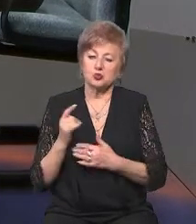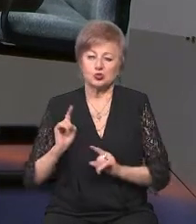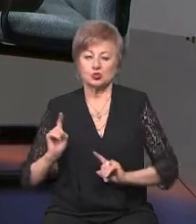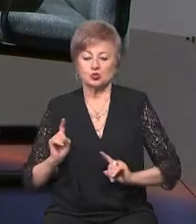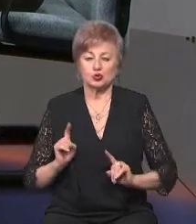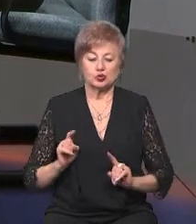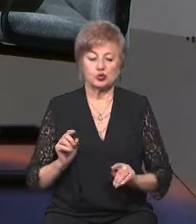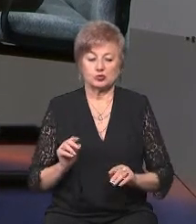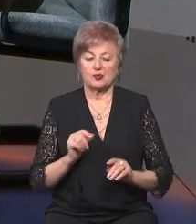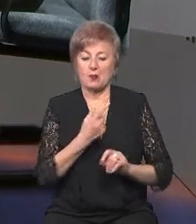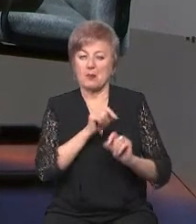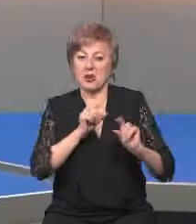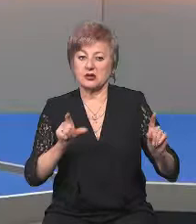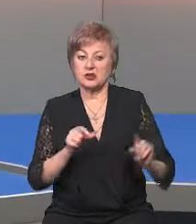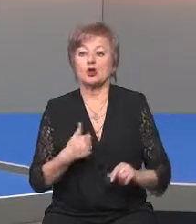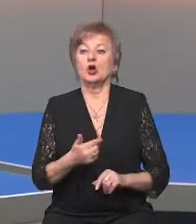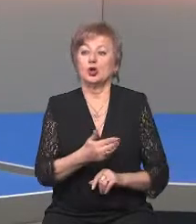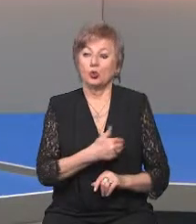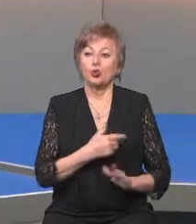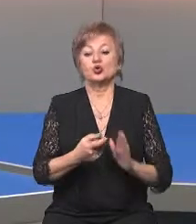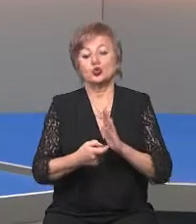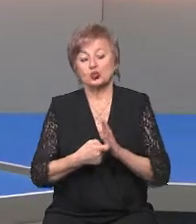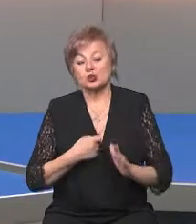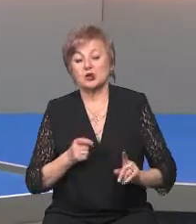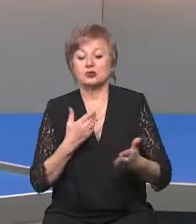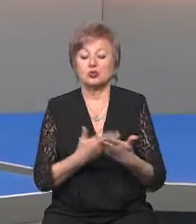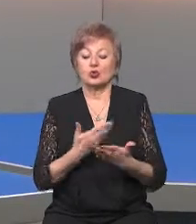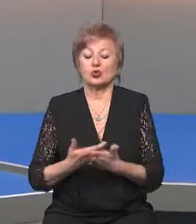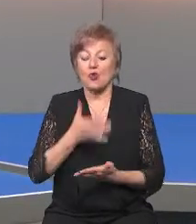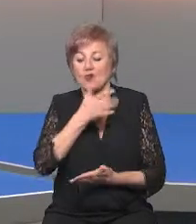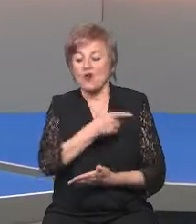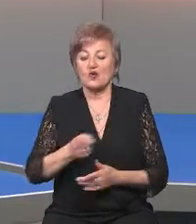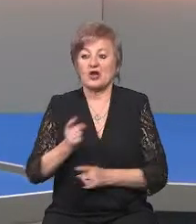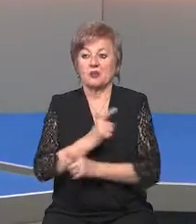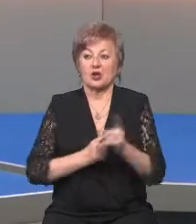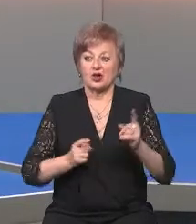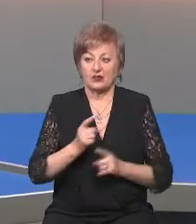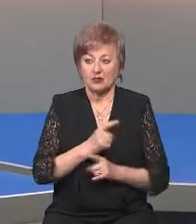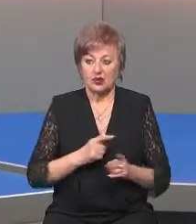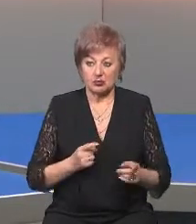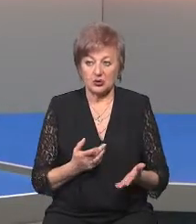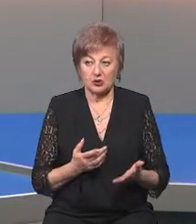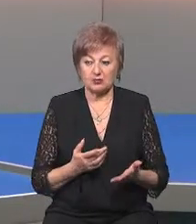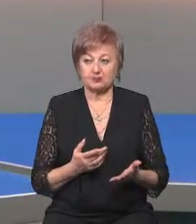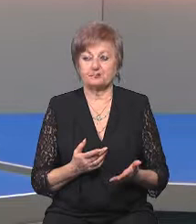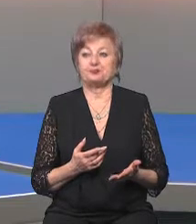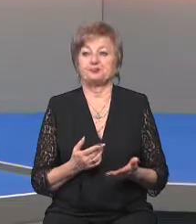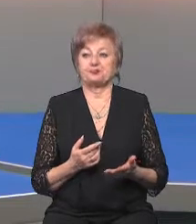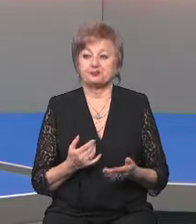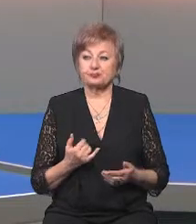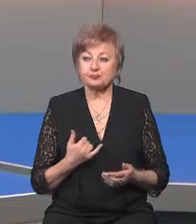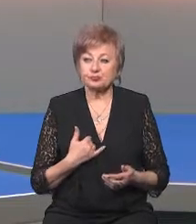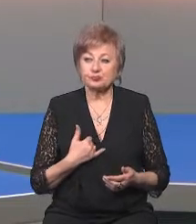вашому лікувальному закладі. Але я хочу зазначити, що наразі реформа відбулася тільки з первинною ланкою. Вторинна ланка у